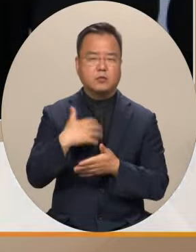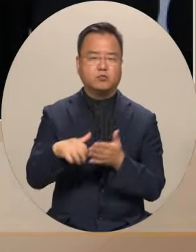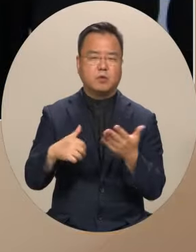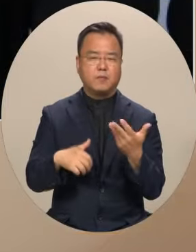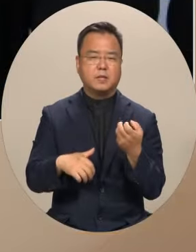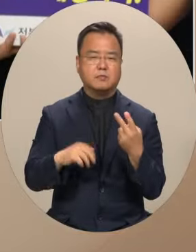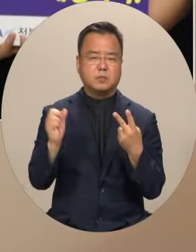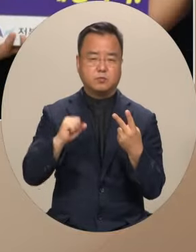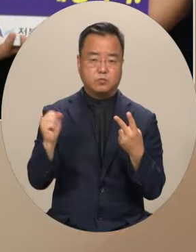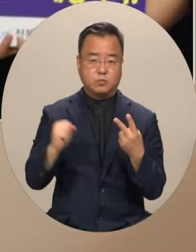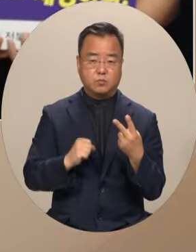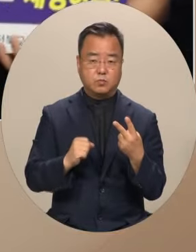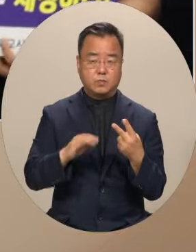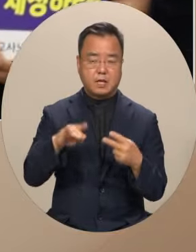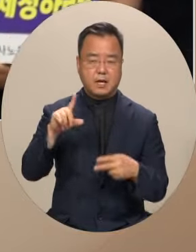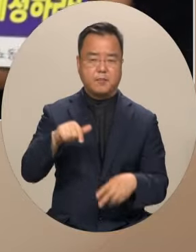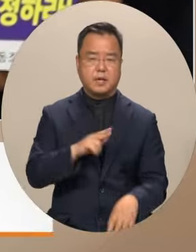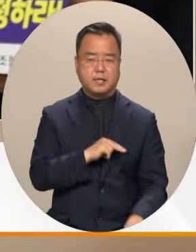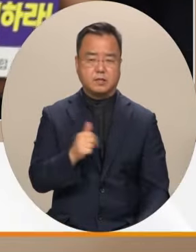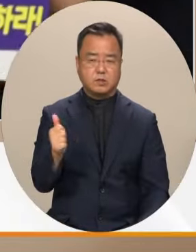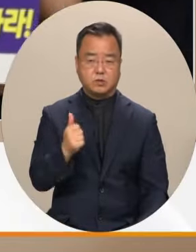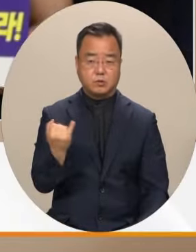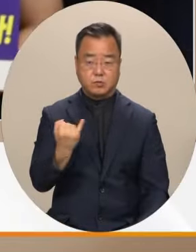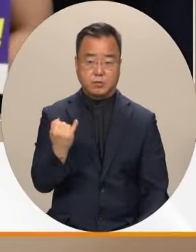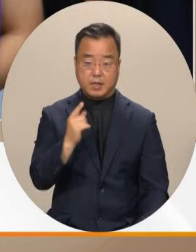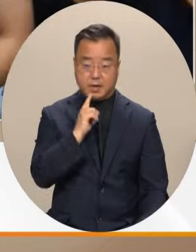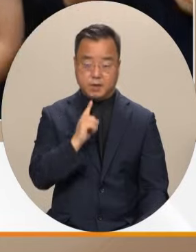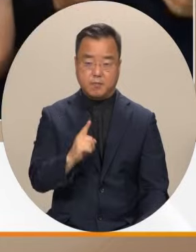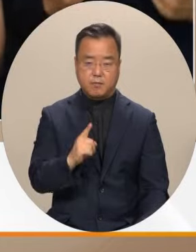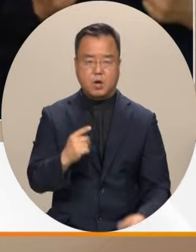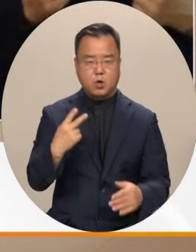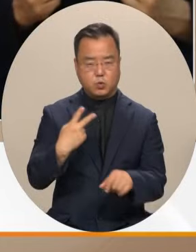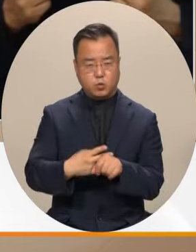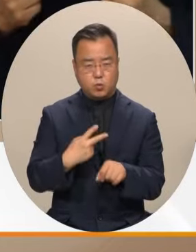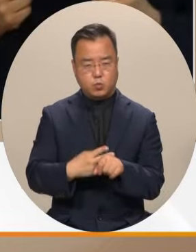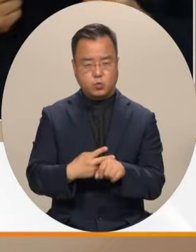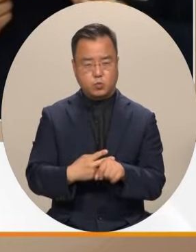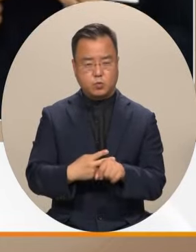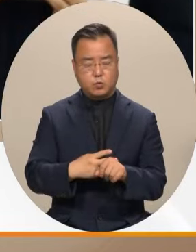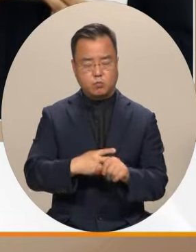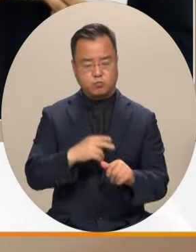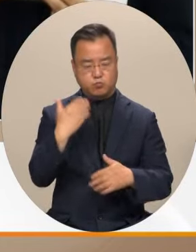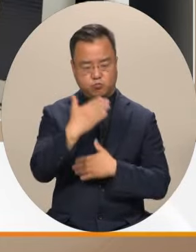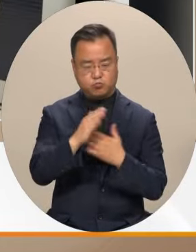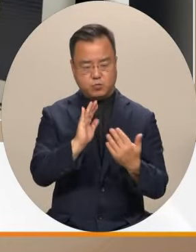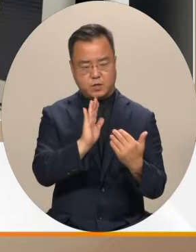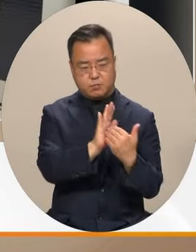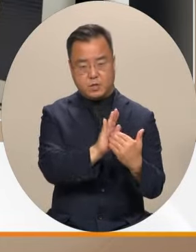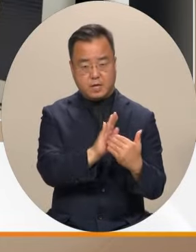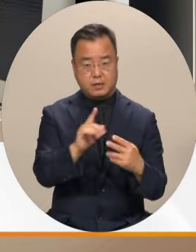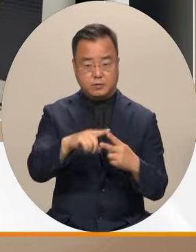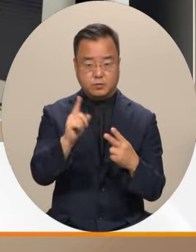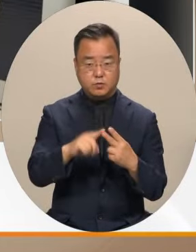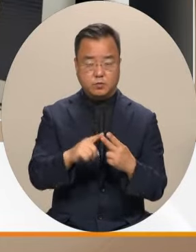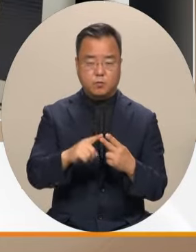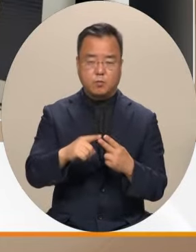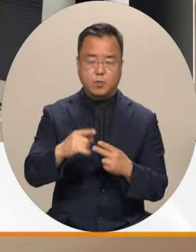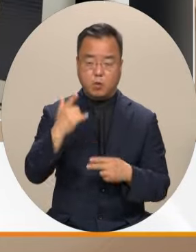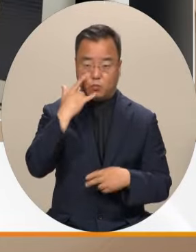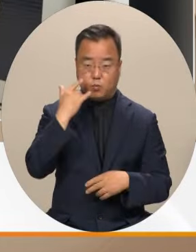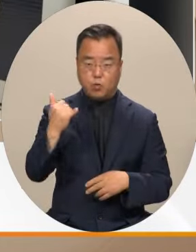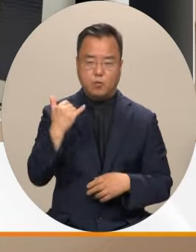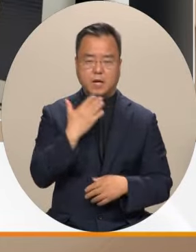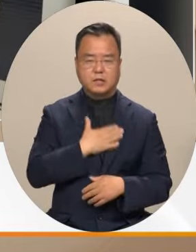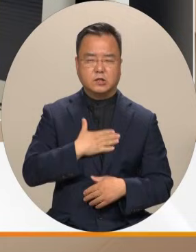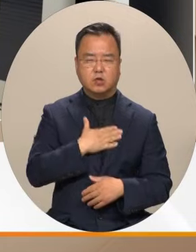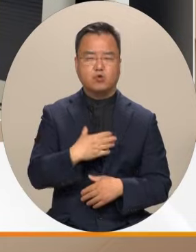밝혔습니다이 의원은 교사가 폭력 상황을 물리력으로 막을 수 있게 하거나이 보호자가 정서 위기 학생의 지원 원에